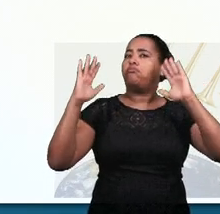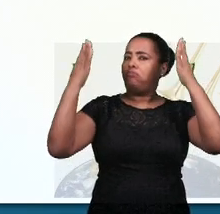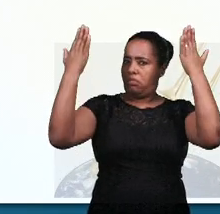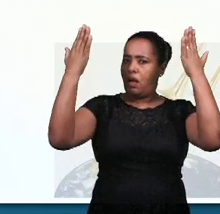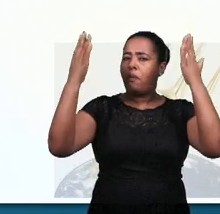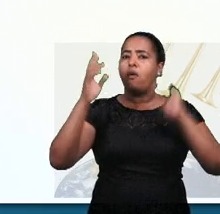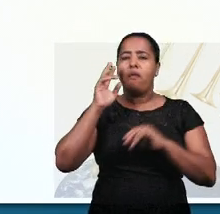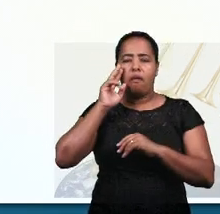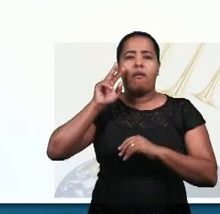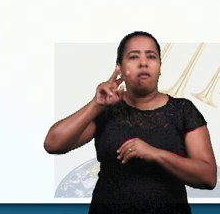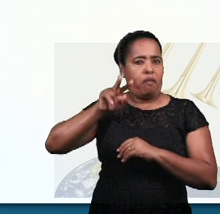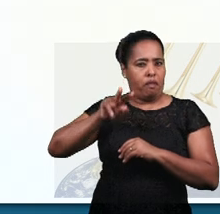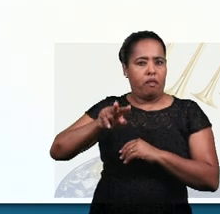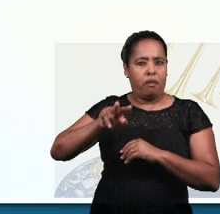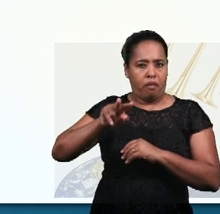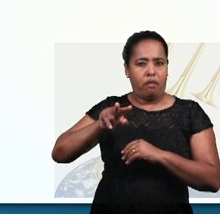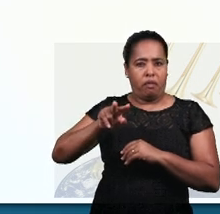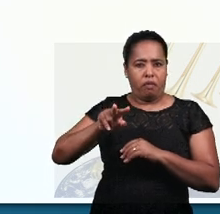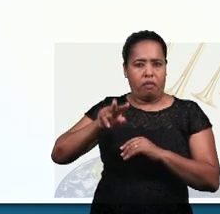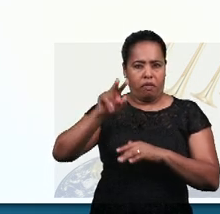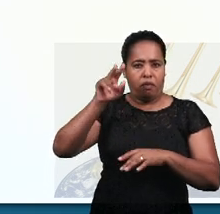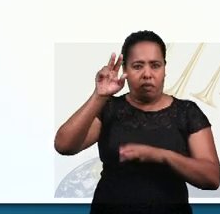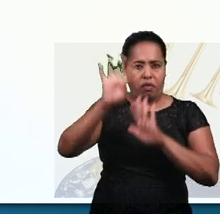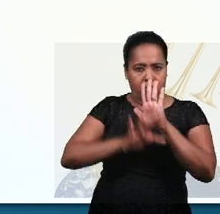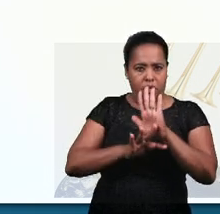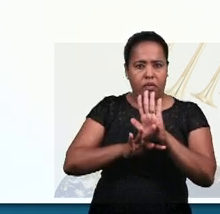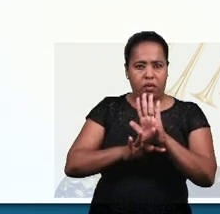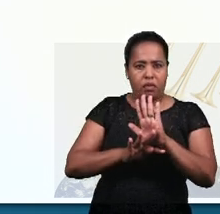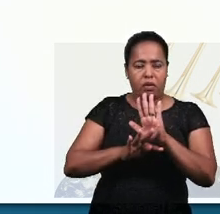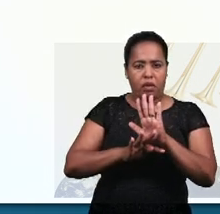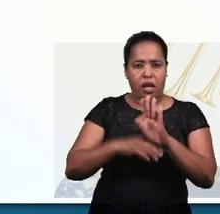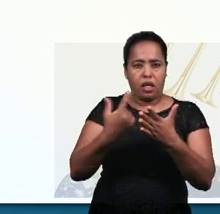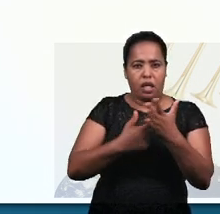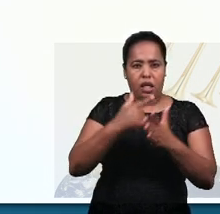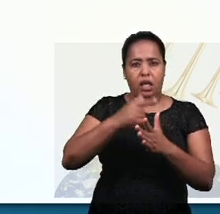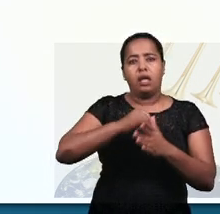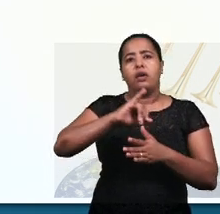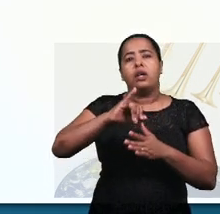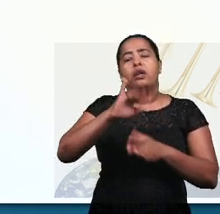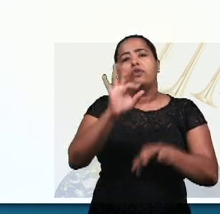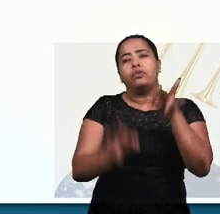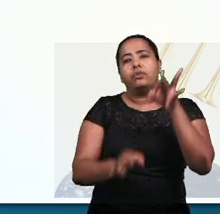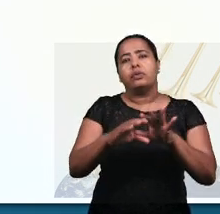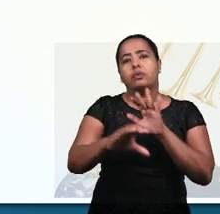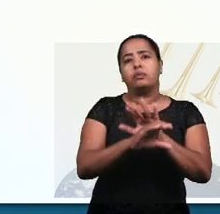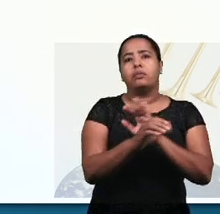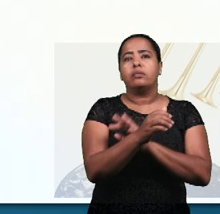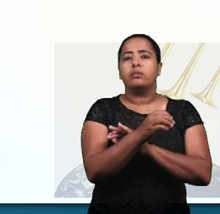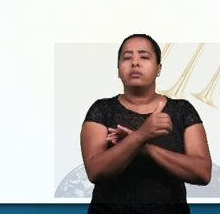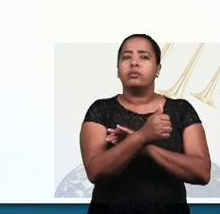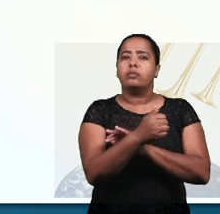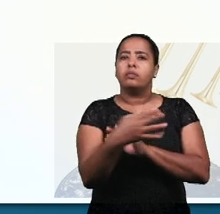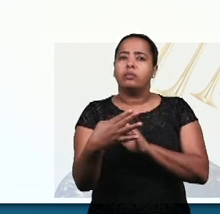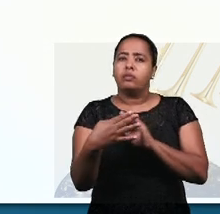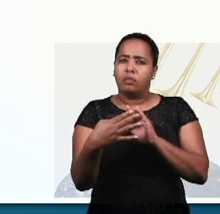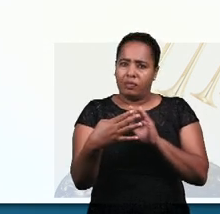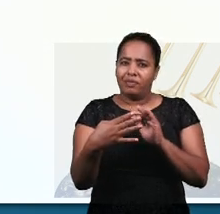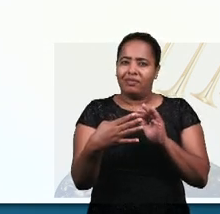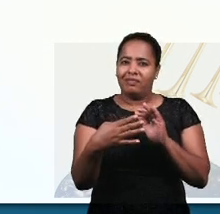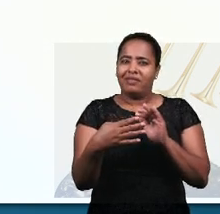mariage. Donc, vous allez voir dans ce texte, Juges, chapitre 14, versets 16 et 17, et la question